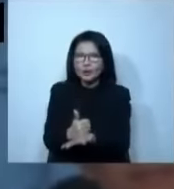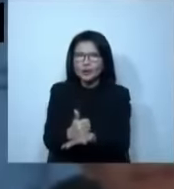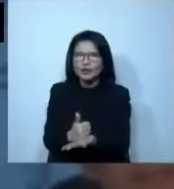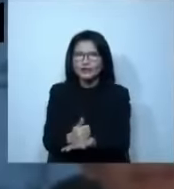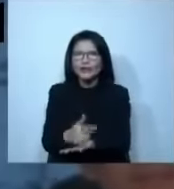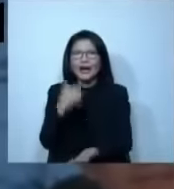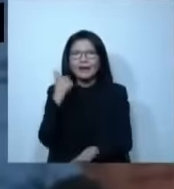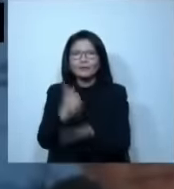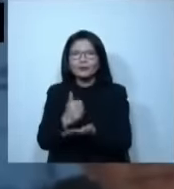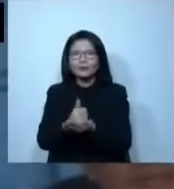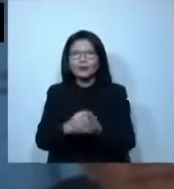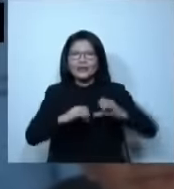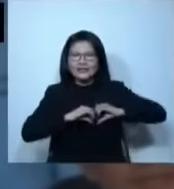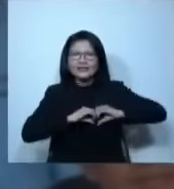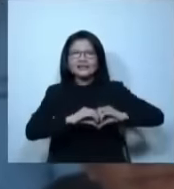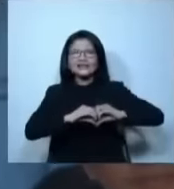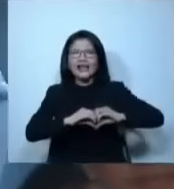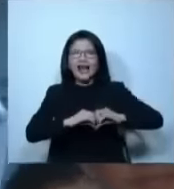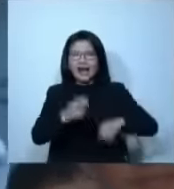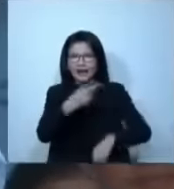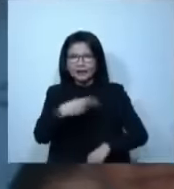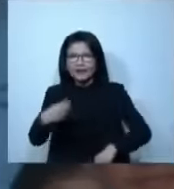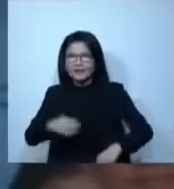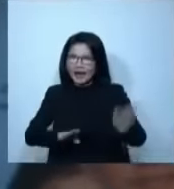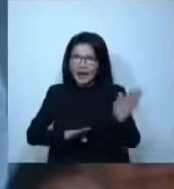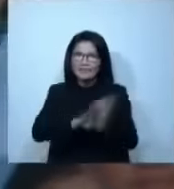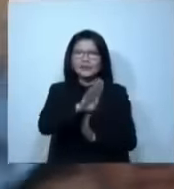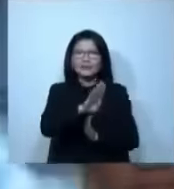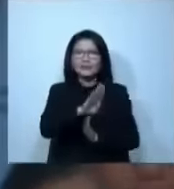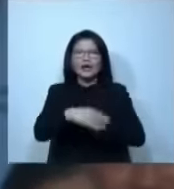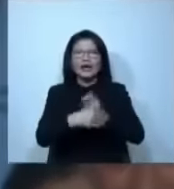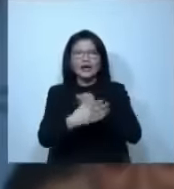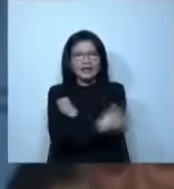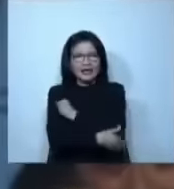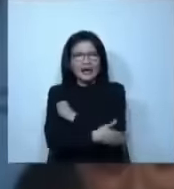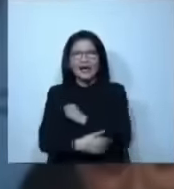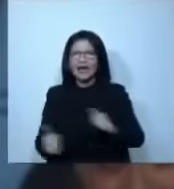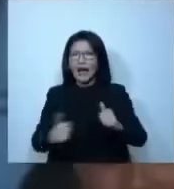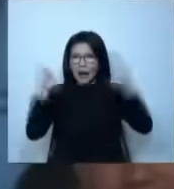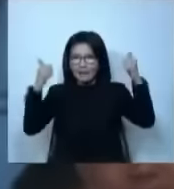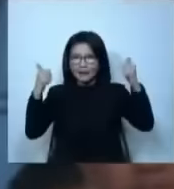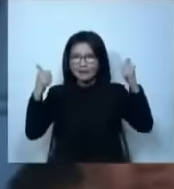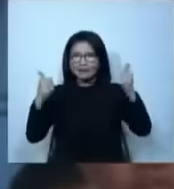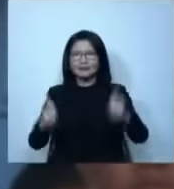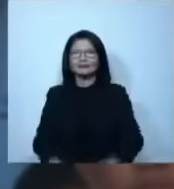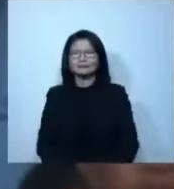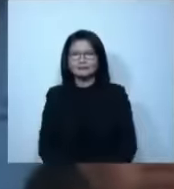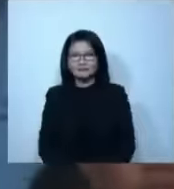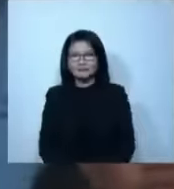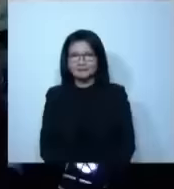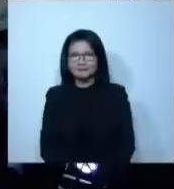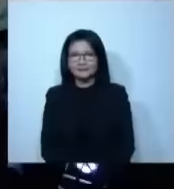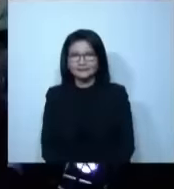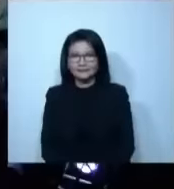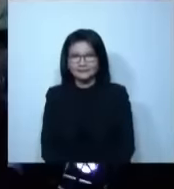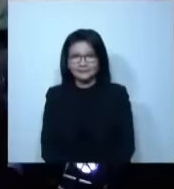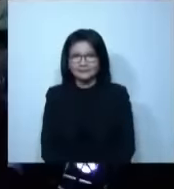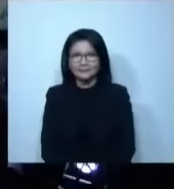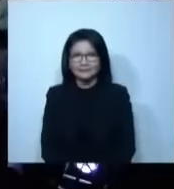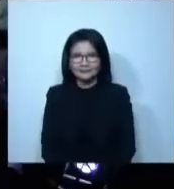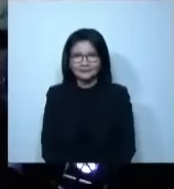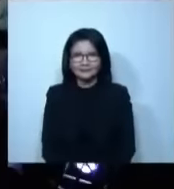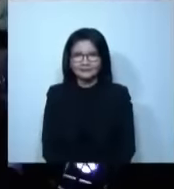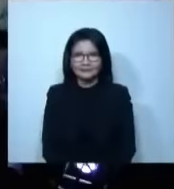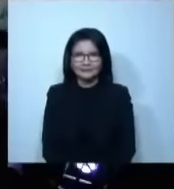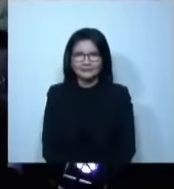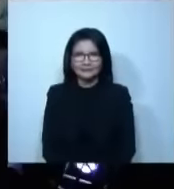sungguh-sungguh cinta tanah air, Indonesia akan maju. Habis. Negara Bapak. Hebat. Terima kasih. Terima kasih. Baik. Ya.